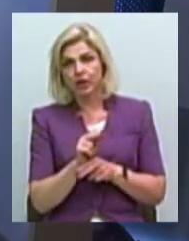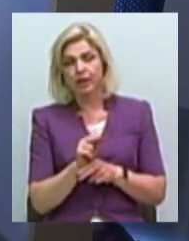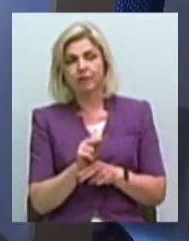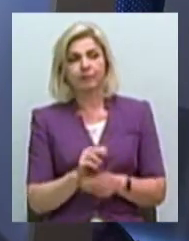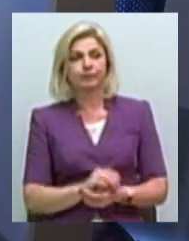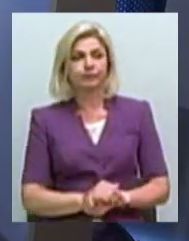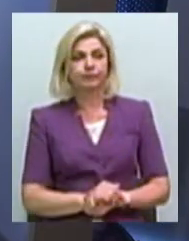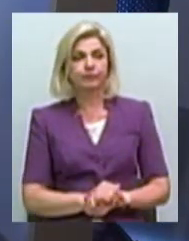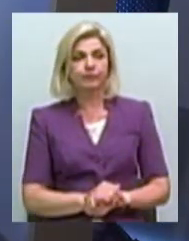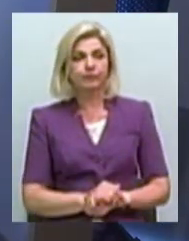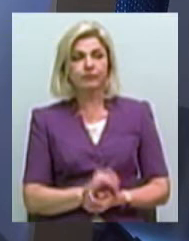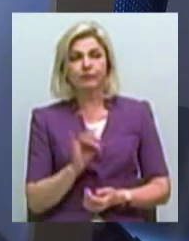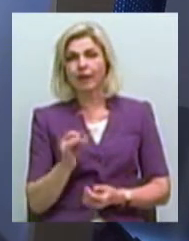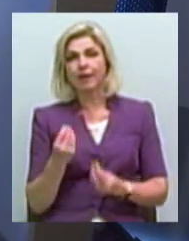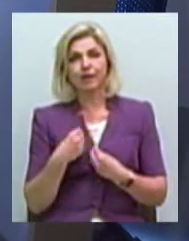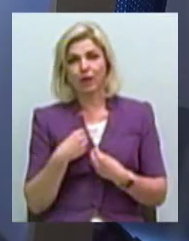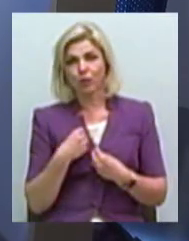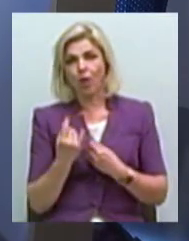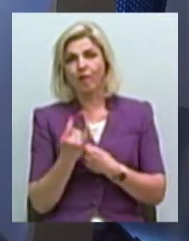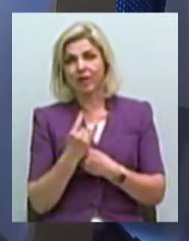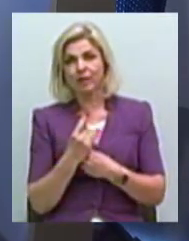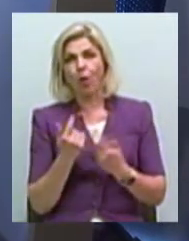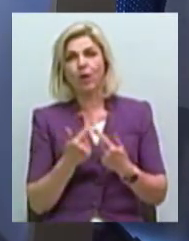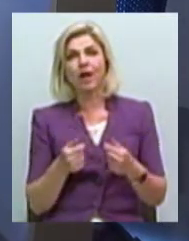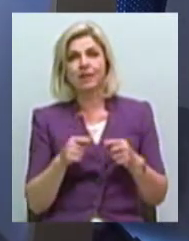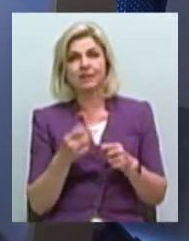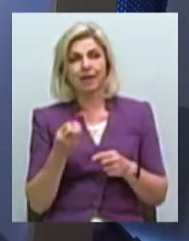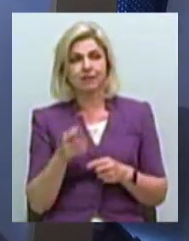вот не дадут соврать мне, и